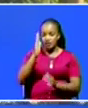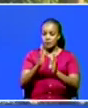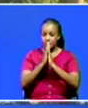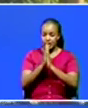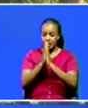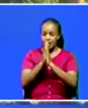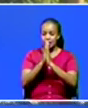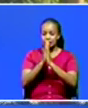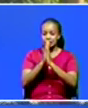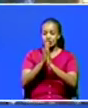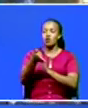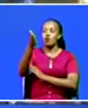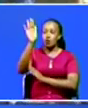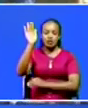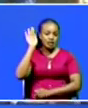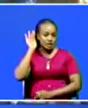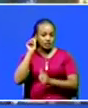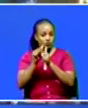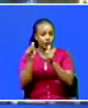hayo wao wanadai kwamba hujibiwa.